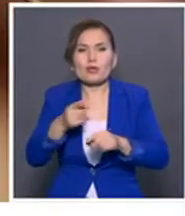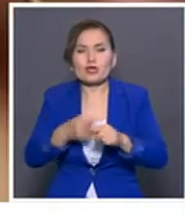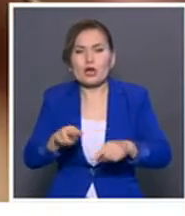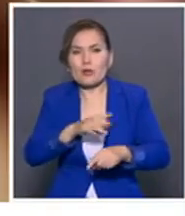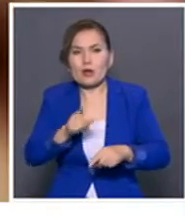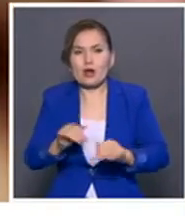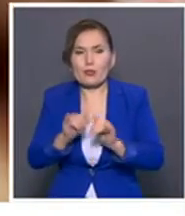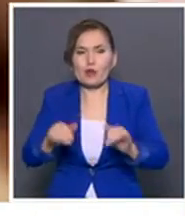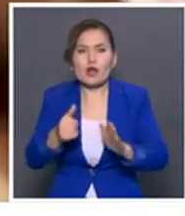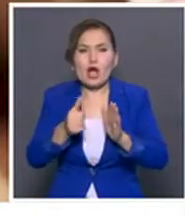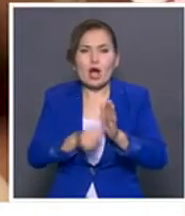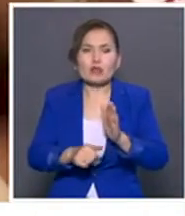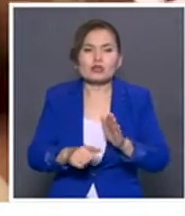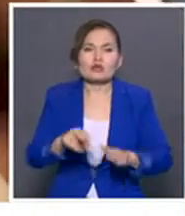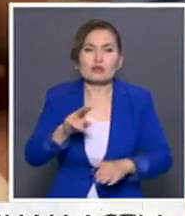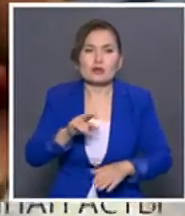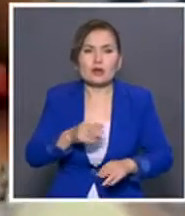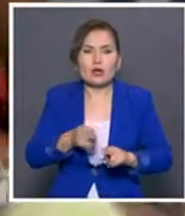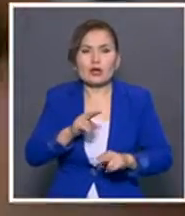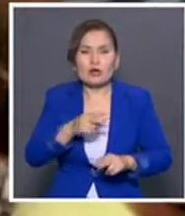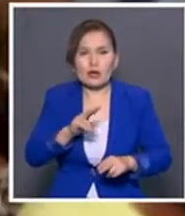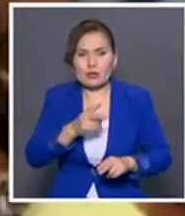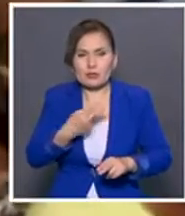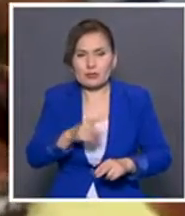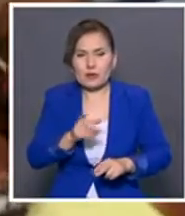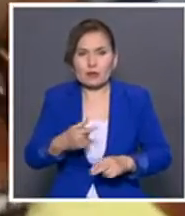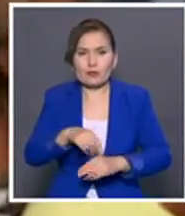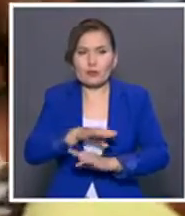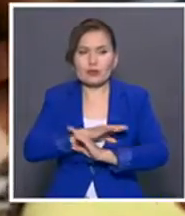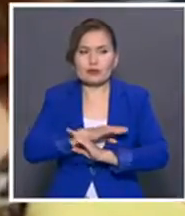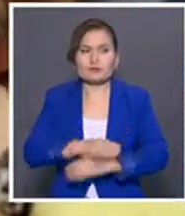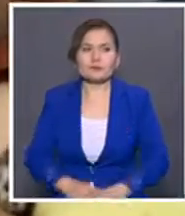632 мыңдайы жан тәсілім еткен. Арыстан Ырысбек, Индира Бегайдар, Қазақстан ұлттық телеарнасы.